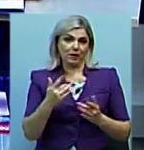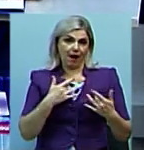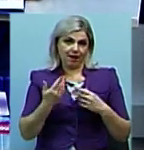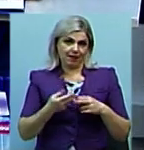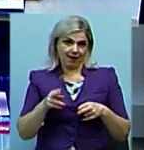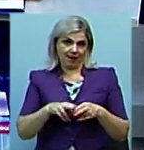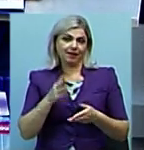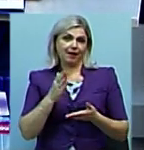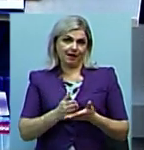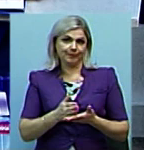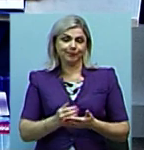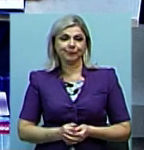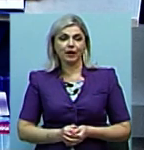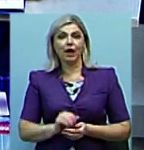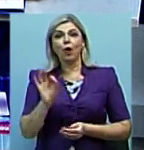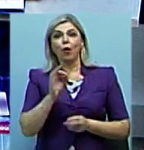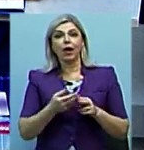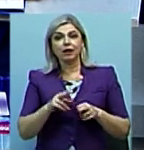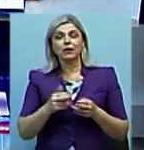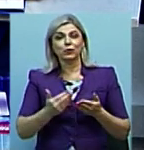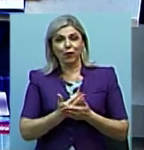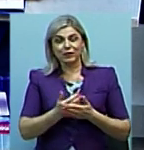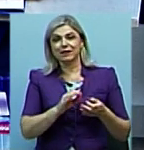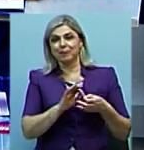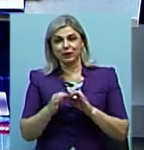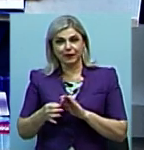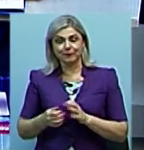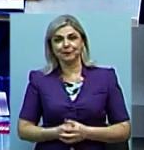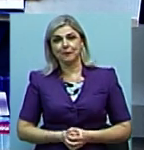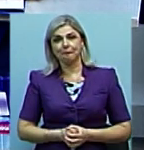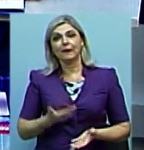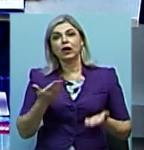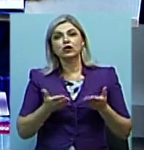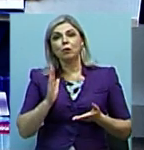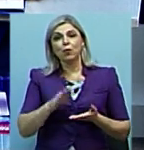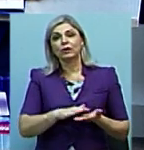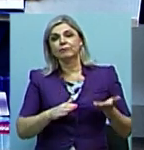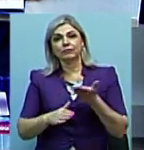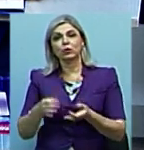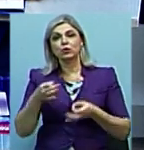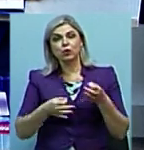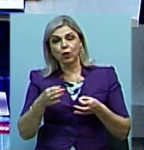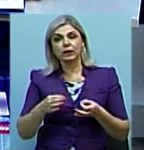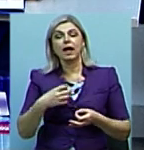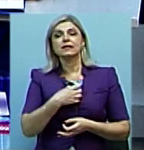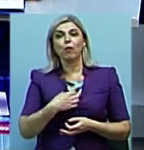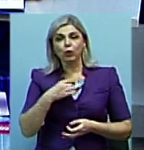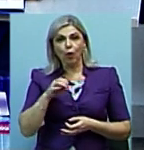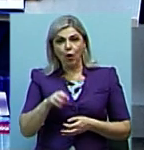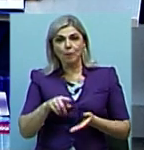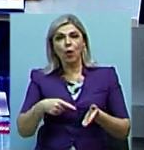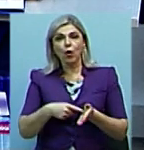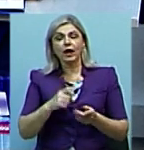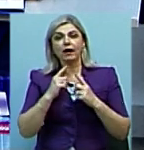Про ці та інші події більш докладно. Чи буде подавати до суду виконком міської ради, що поскаржити 900